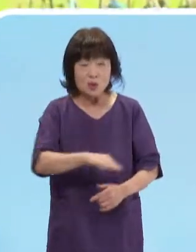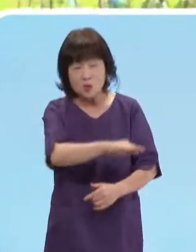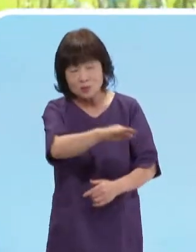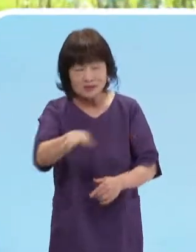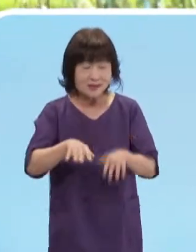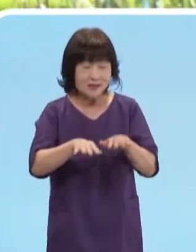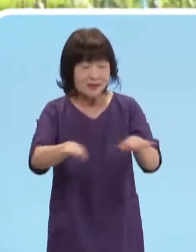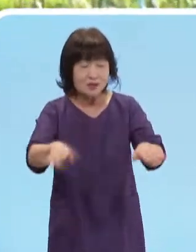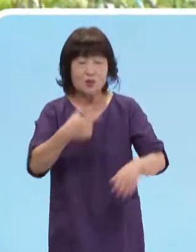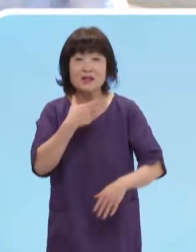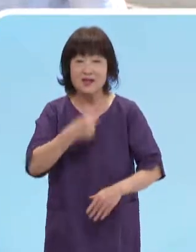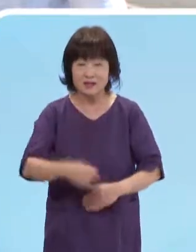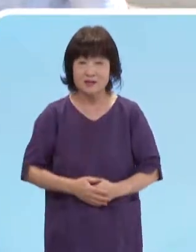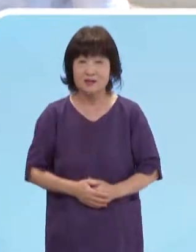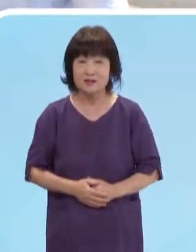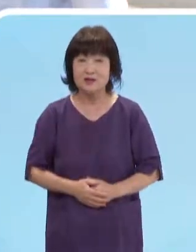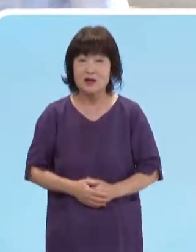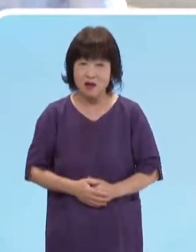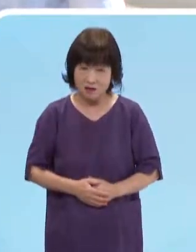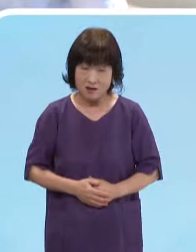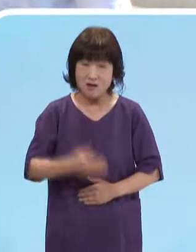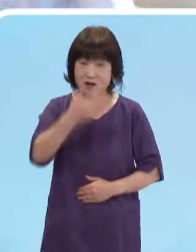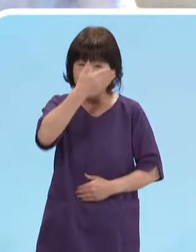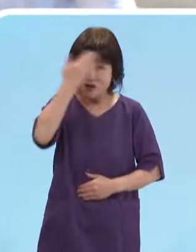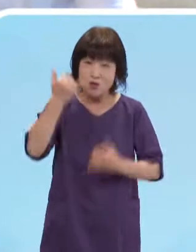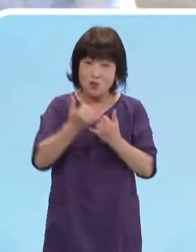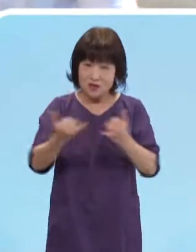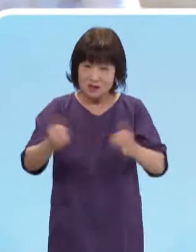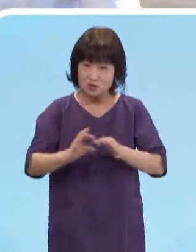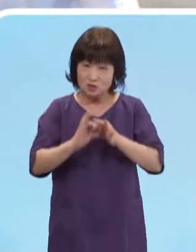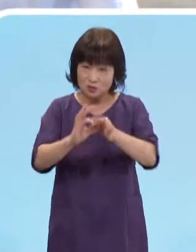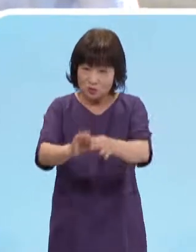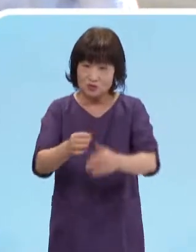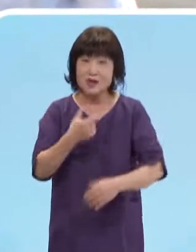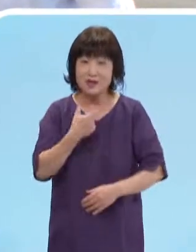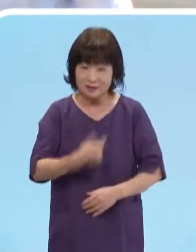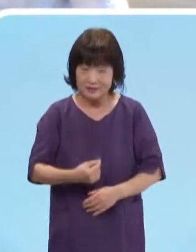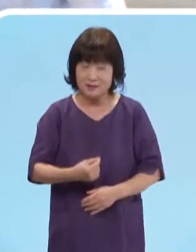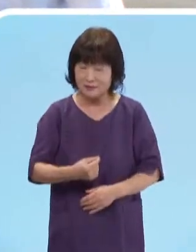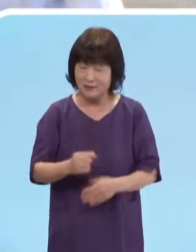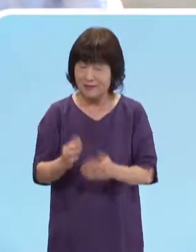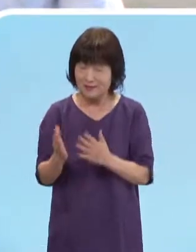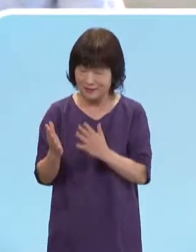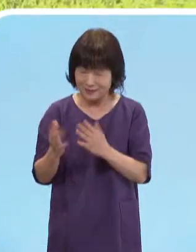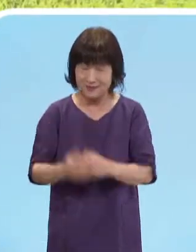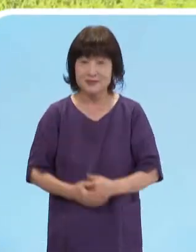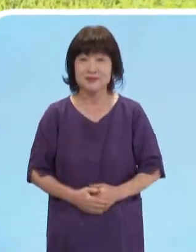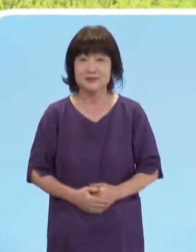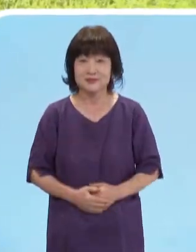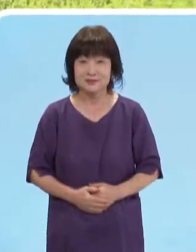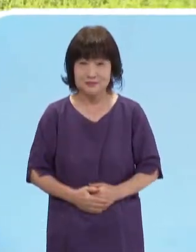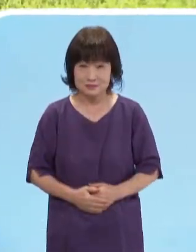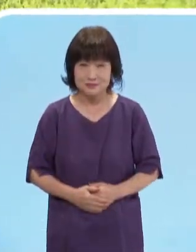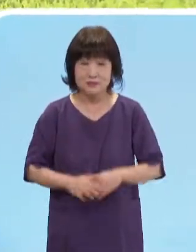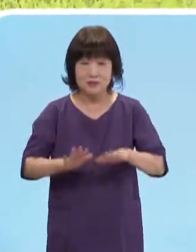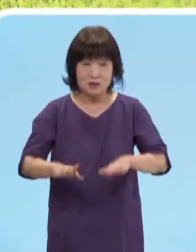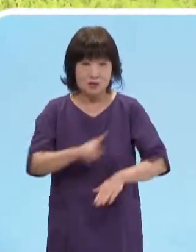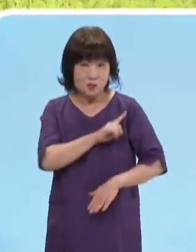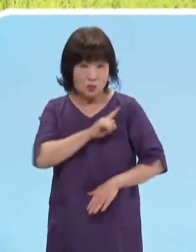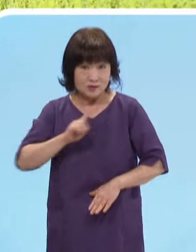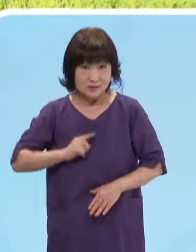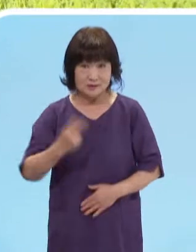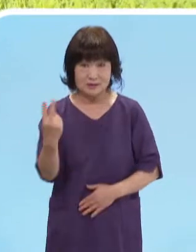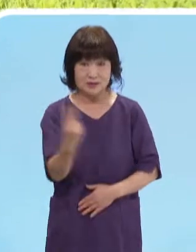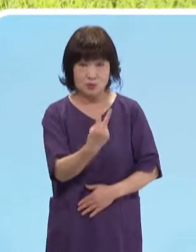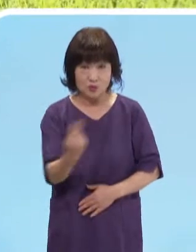をもっとこう広めていきたい。 さらに若い世代にも伝えていきたい、はい、わ素敵。今日一日お二人